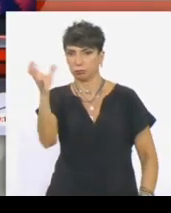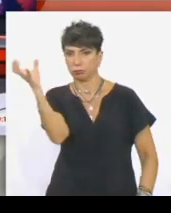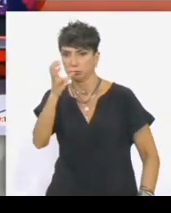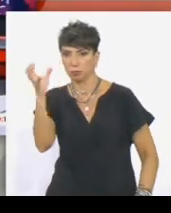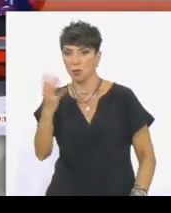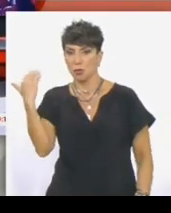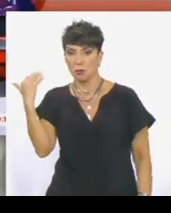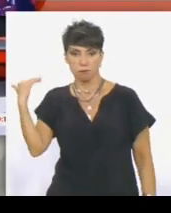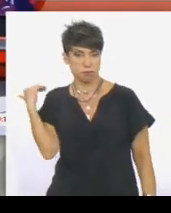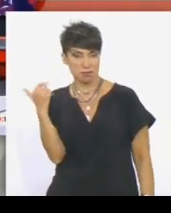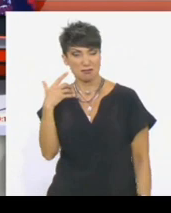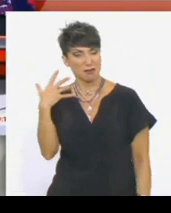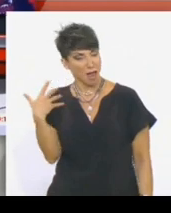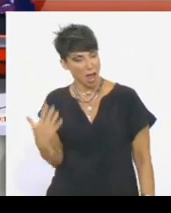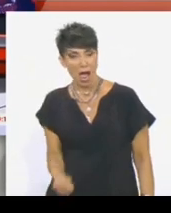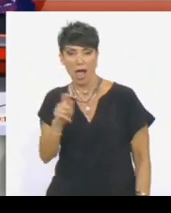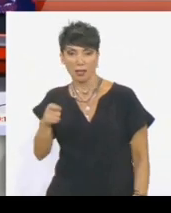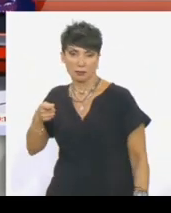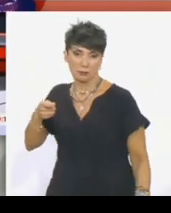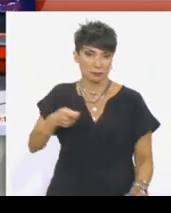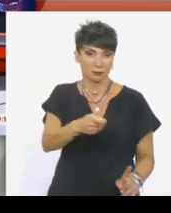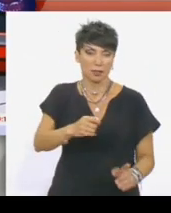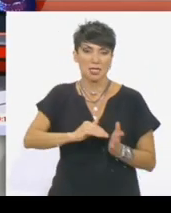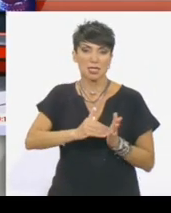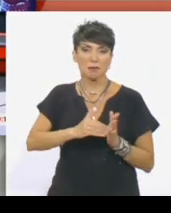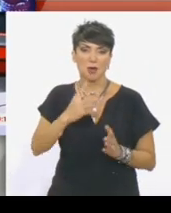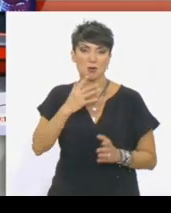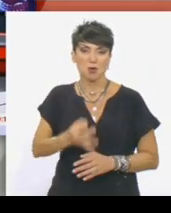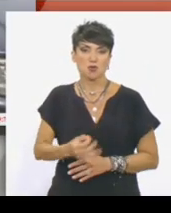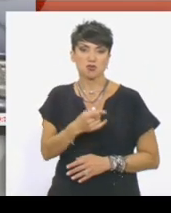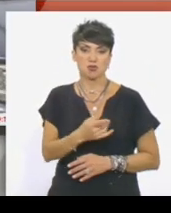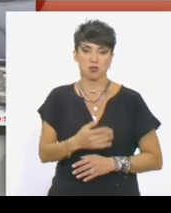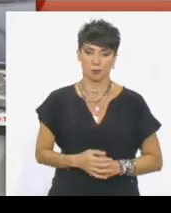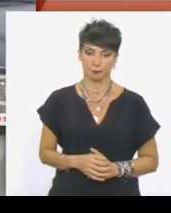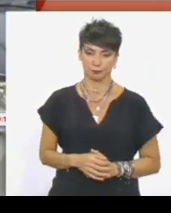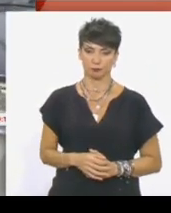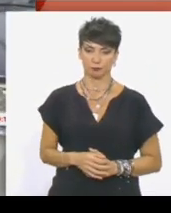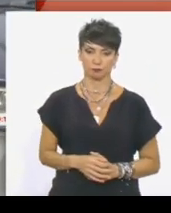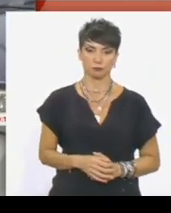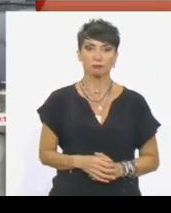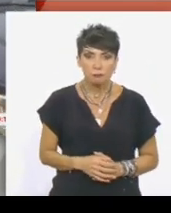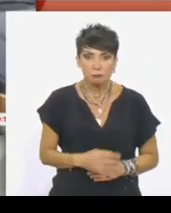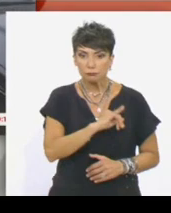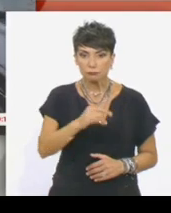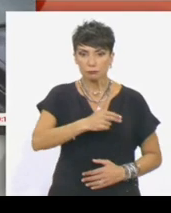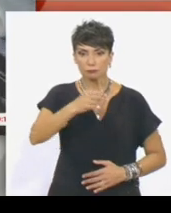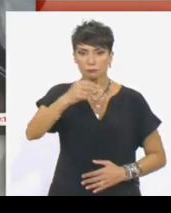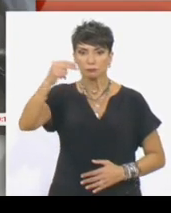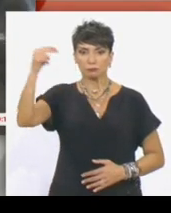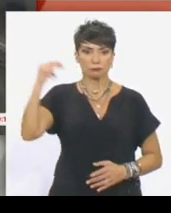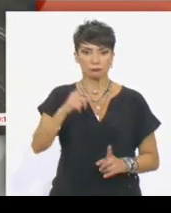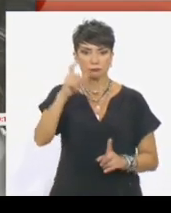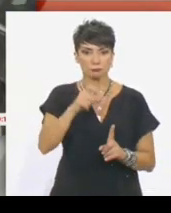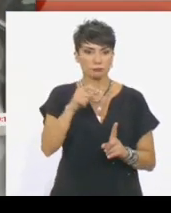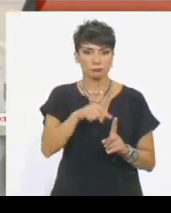καταδικαστεί πρόσφατα, στο παρελθόν, για επίθεση με μαχαίρι σε υπάλληλο delivery στον Κολωνό. Ο γνωστός τράπερ Thug Slime βγαίνει